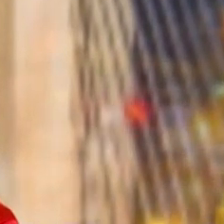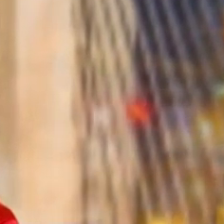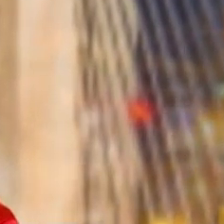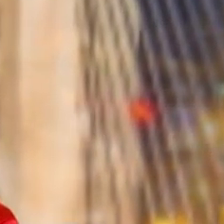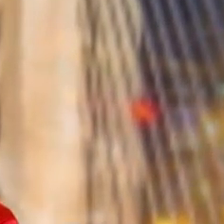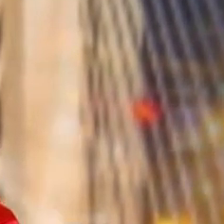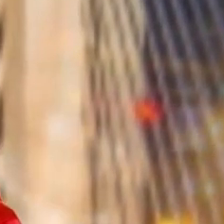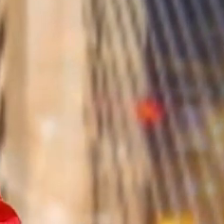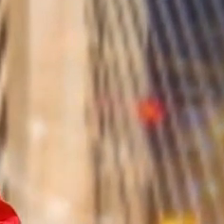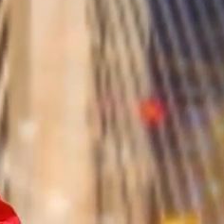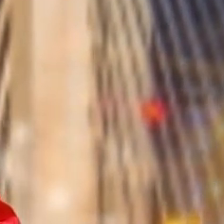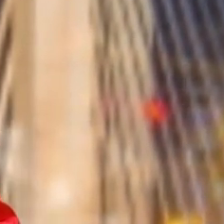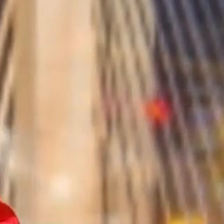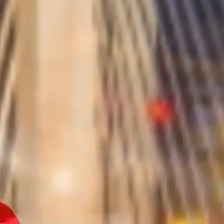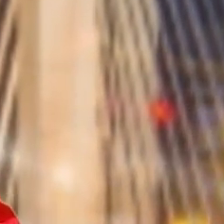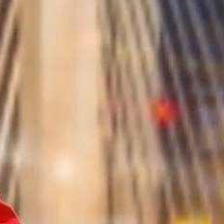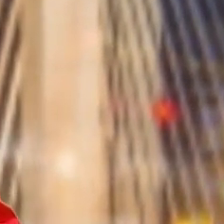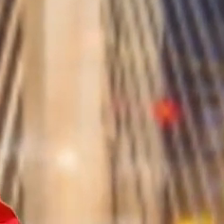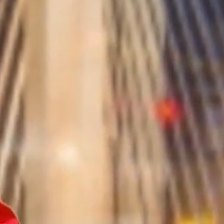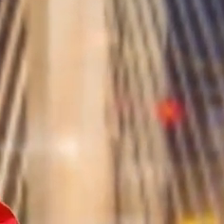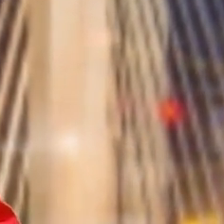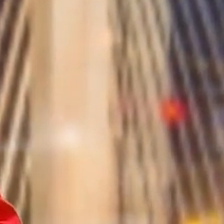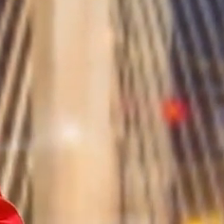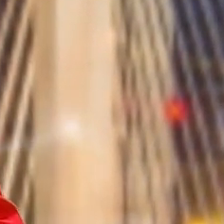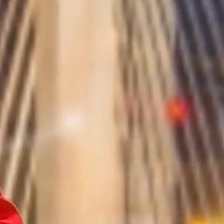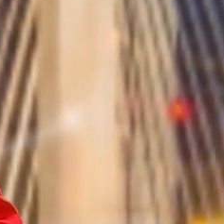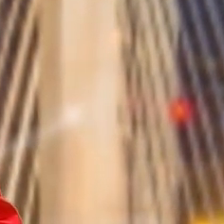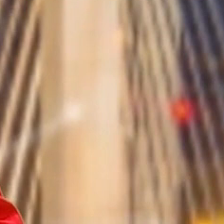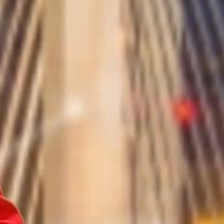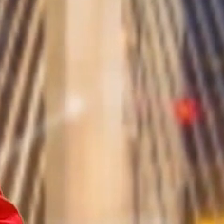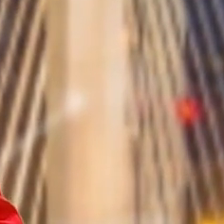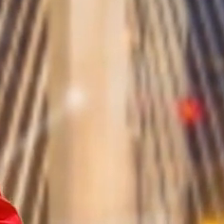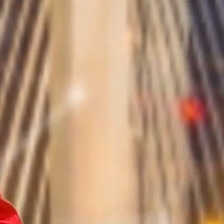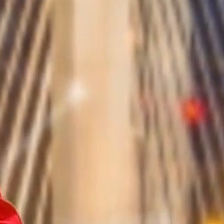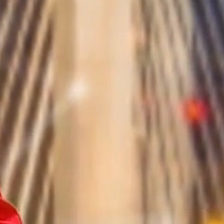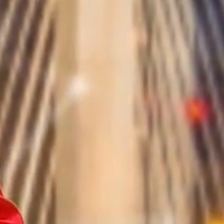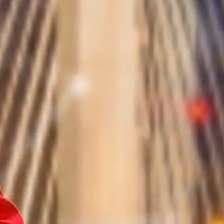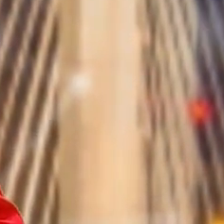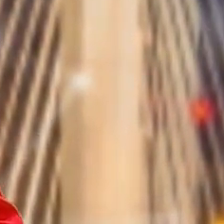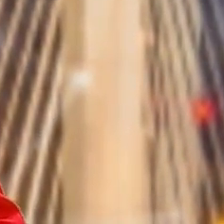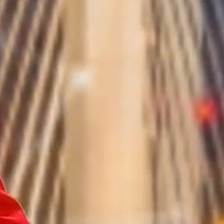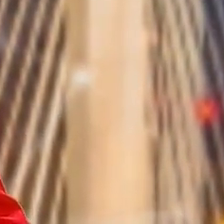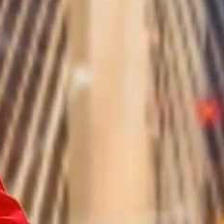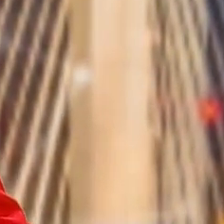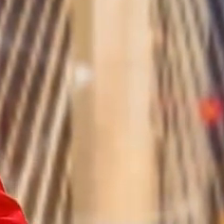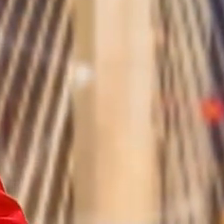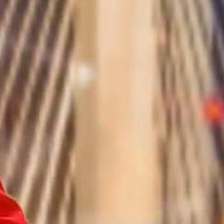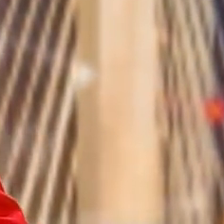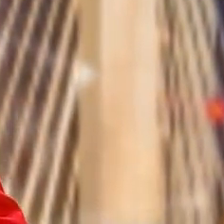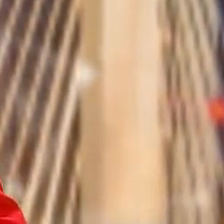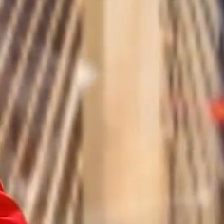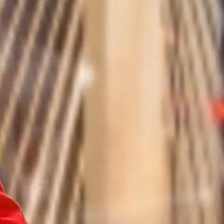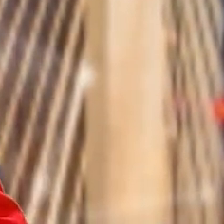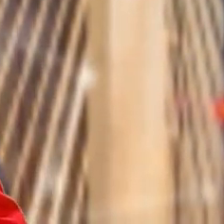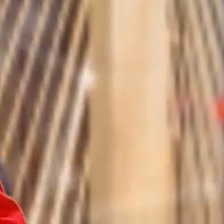vândute ca produse de lux made in Italia la prețuri de 5 ori mai mari. Carabinierii au scos la iveală această uriașă excrocherie. Dan Boanță, corespondentul